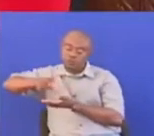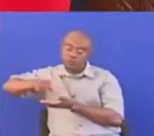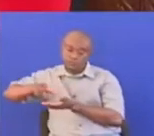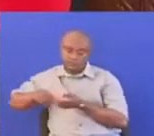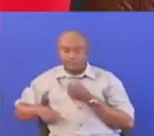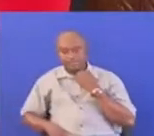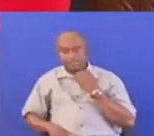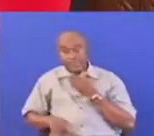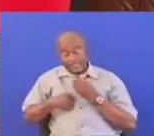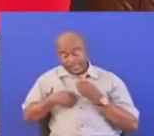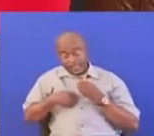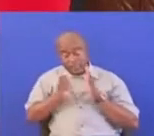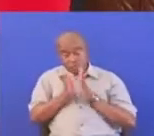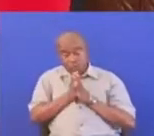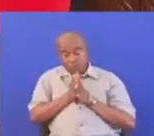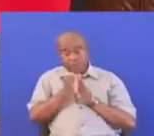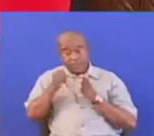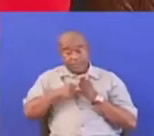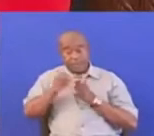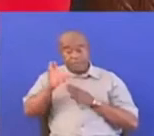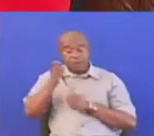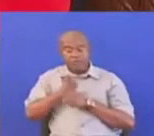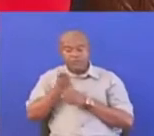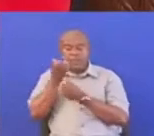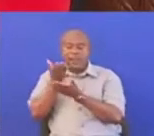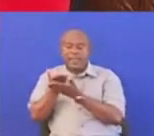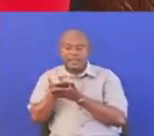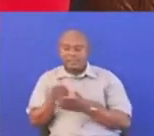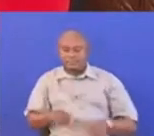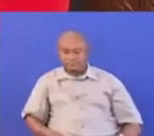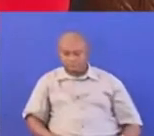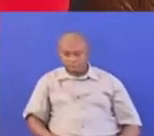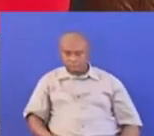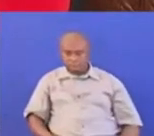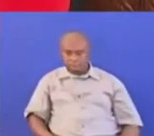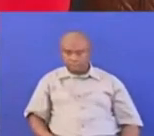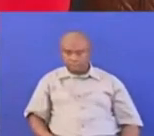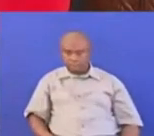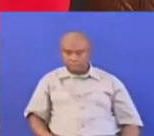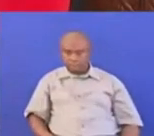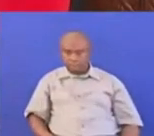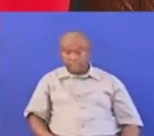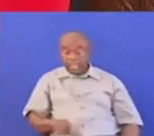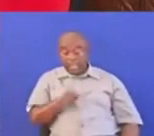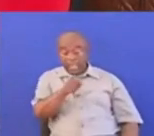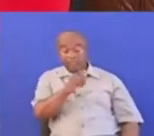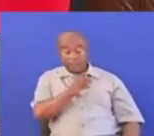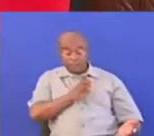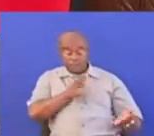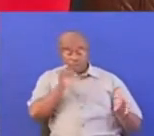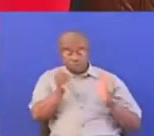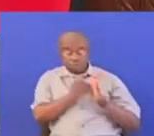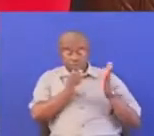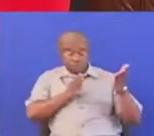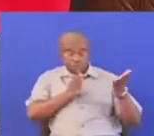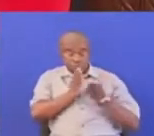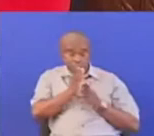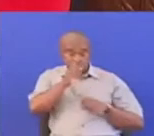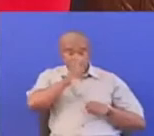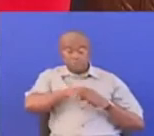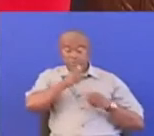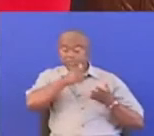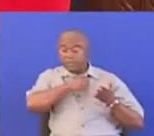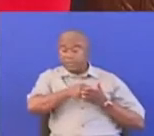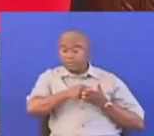kufa. Tuombe malipo yao yaharakishwe, sio sheria ipite hapa bungeni alafu inapofika wakati wa